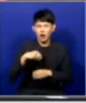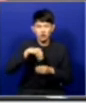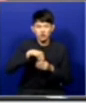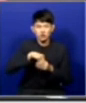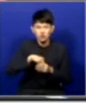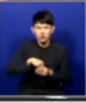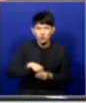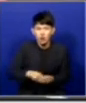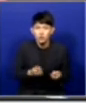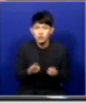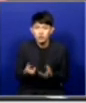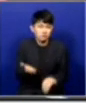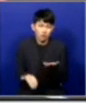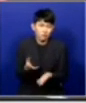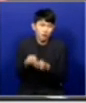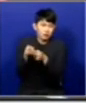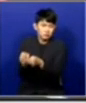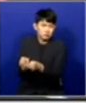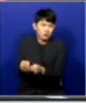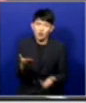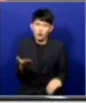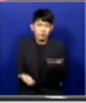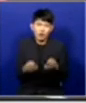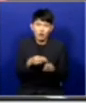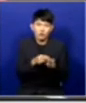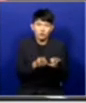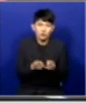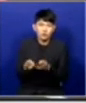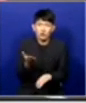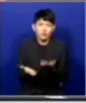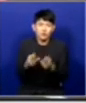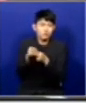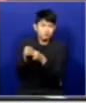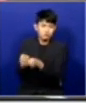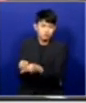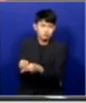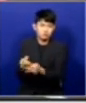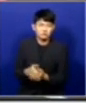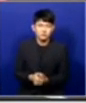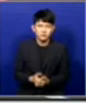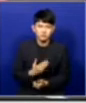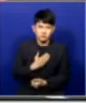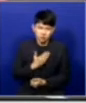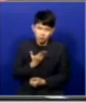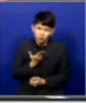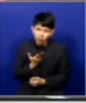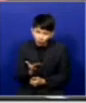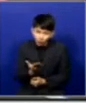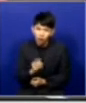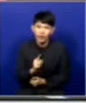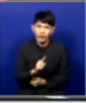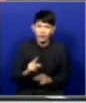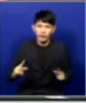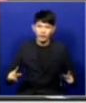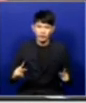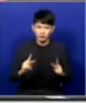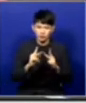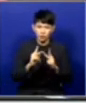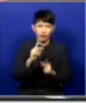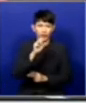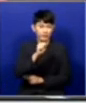วิธีการใดก็ช่างจะด้วยวิธีการใดก็ตามดิฉันขอให้ตั้งกระทรวง SME ขึ้นม